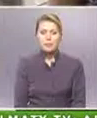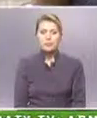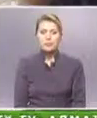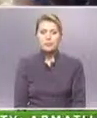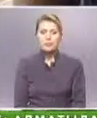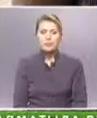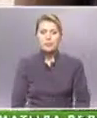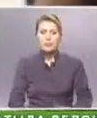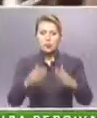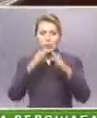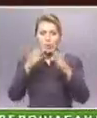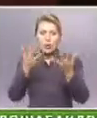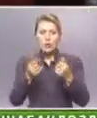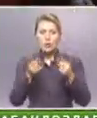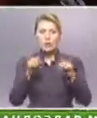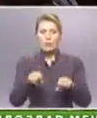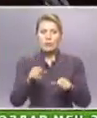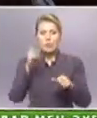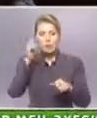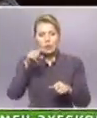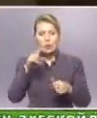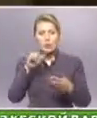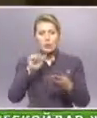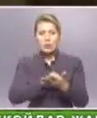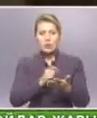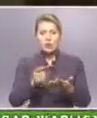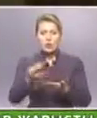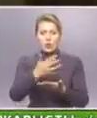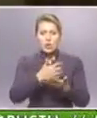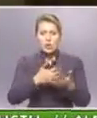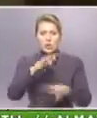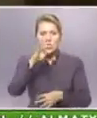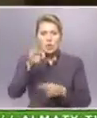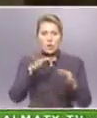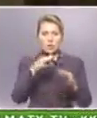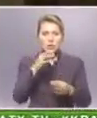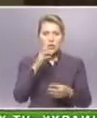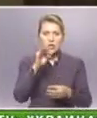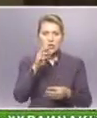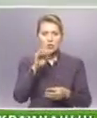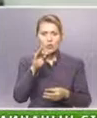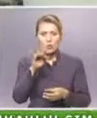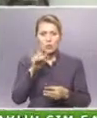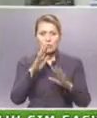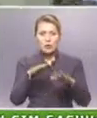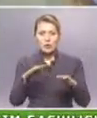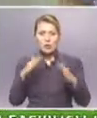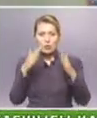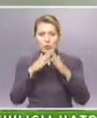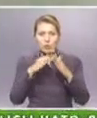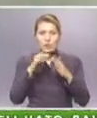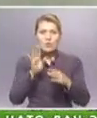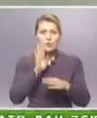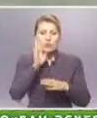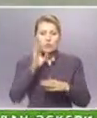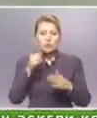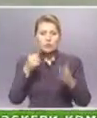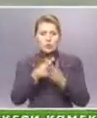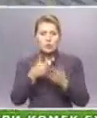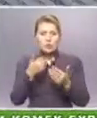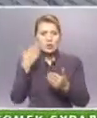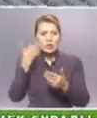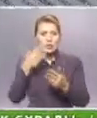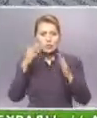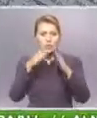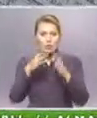Үй алуға толық құқығы бар екенін жақында біліп, құжат жинаумен жүгіріп жүрген жетімнің бірі Элеонора. Балалар үйінде тәрбиеленген бойжеткеннің бұған дейін